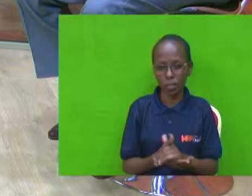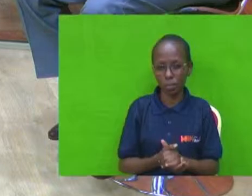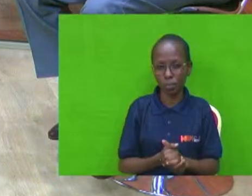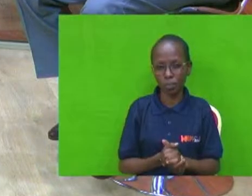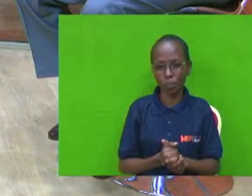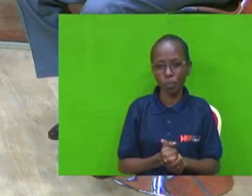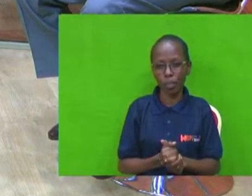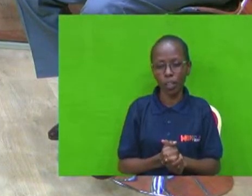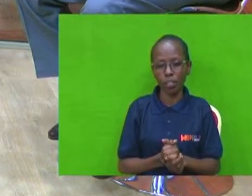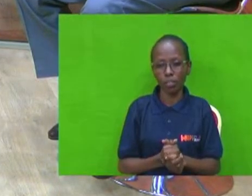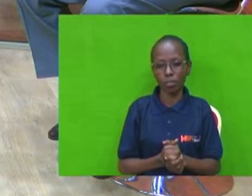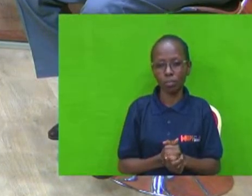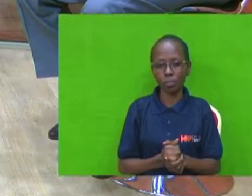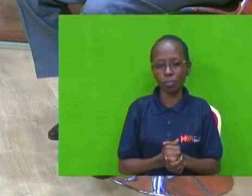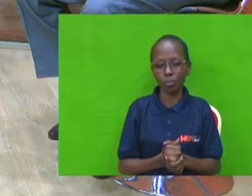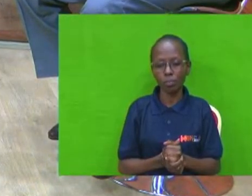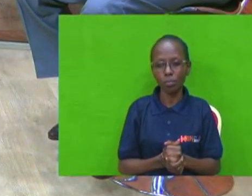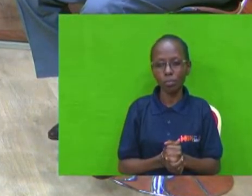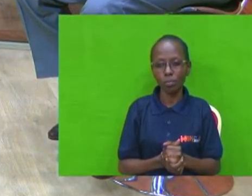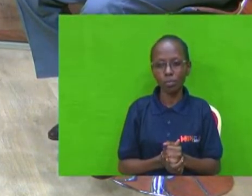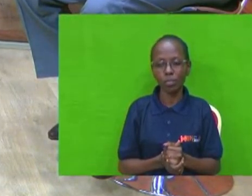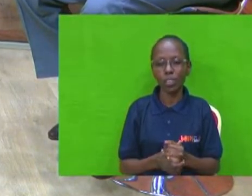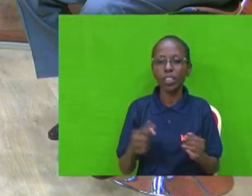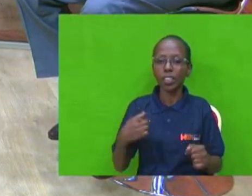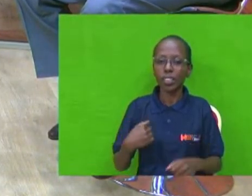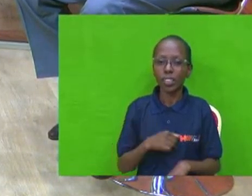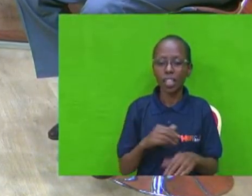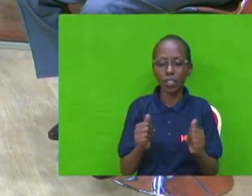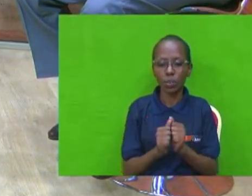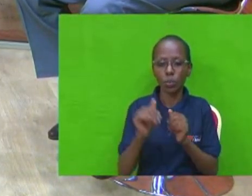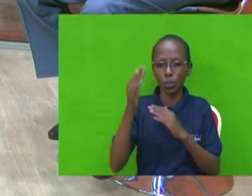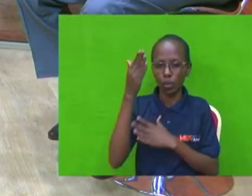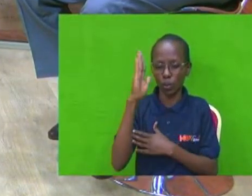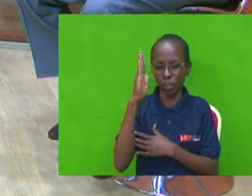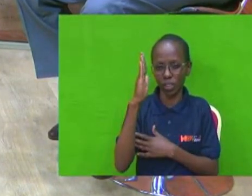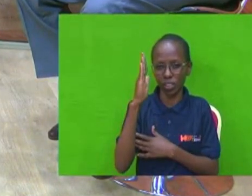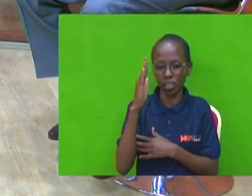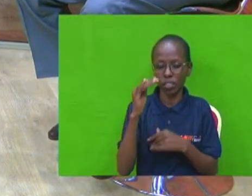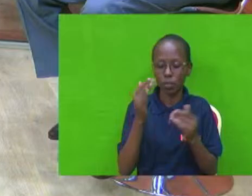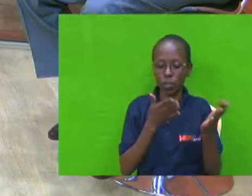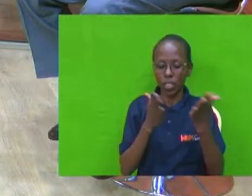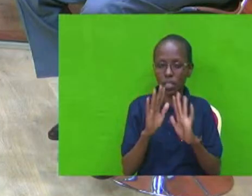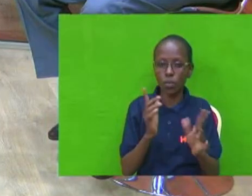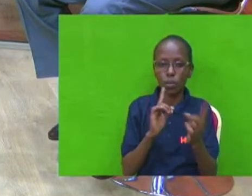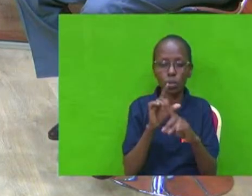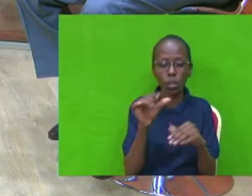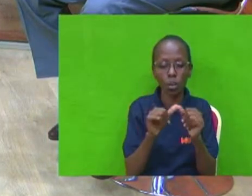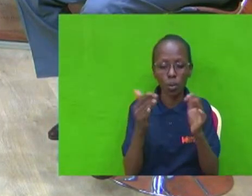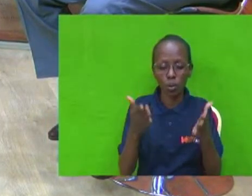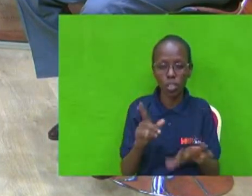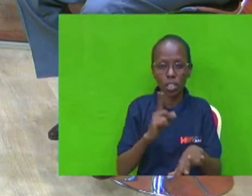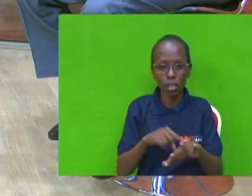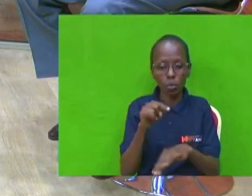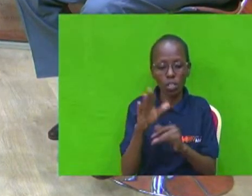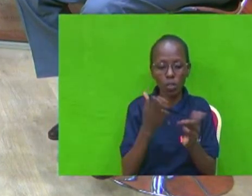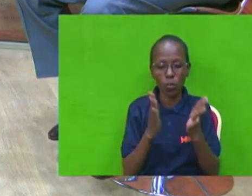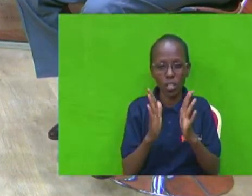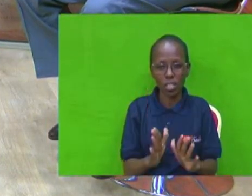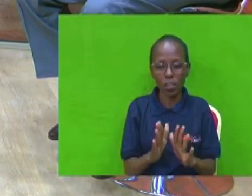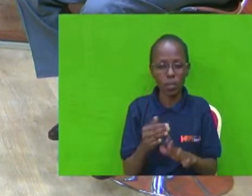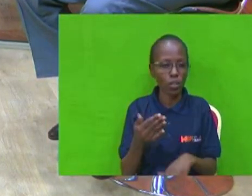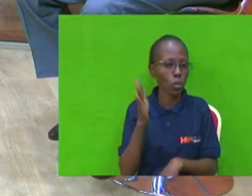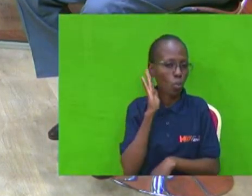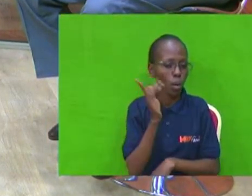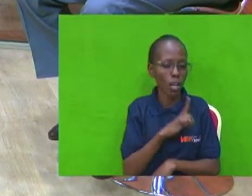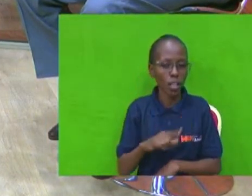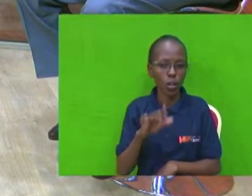sasa ni sisi na Mungu na Mungu wetu. Kwa watumwa ambao wanazungumziwa hapa ni kwamba unapokuwa mtumwa unapoambiwa mtii bwana wako